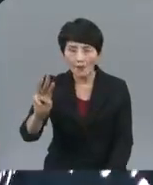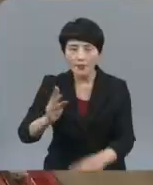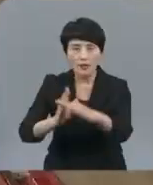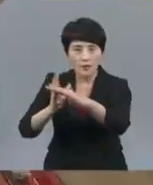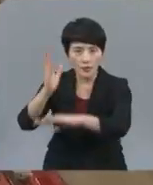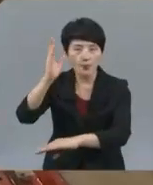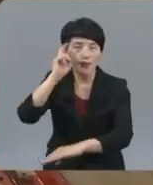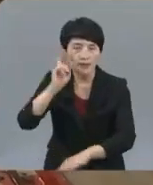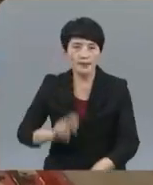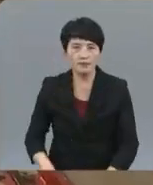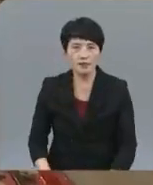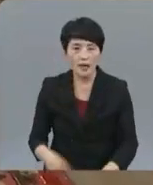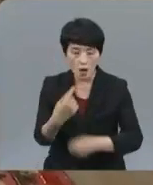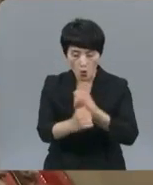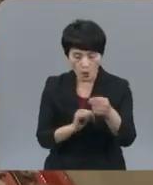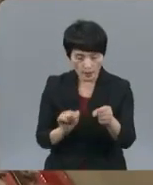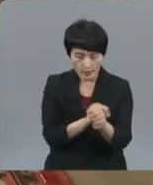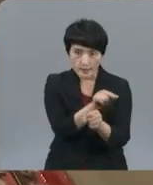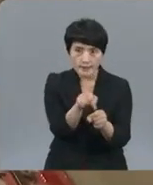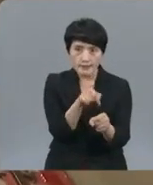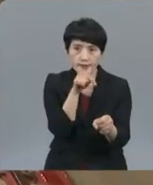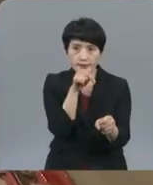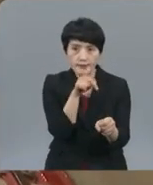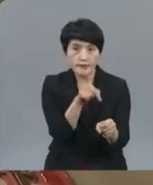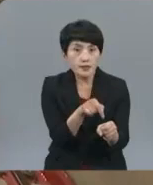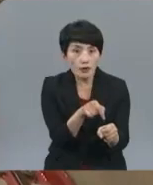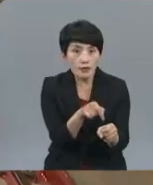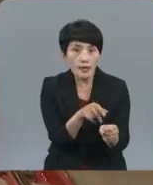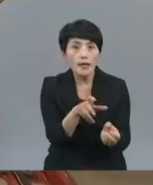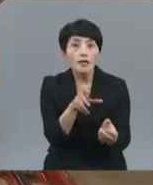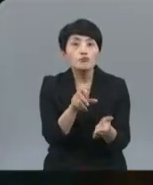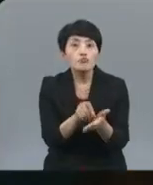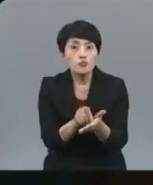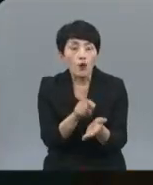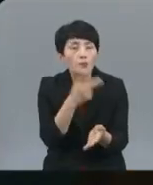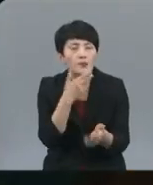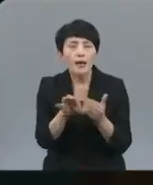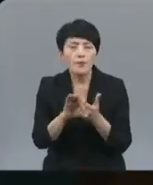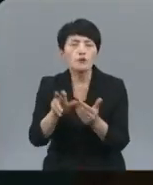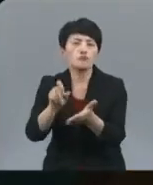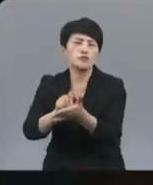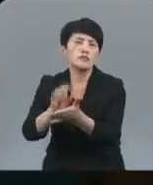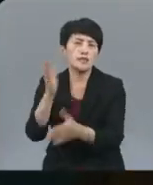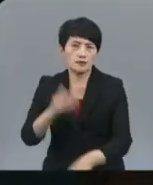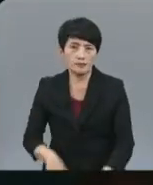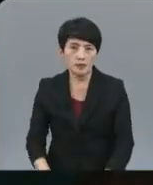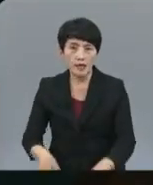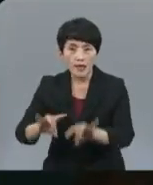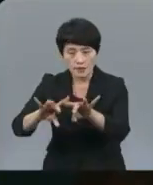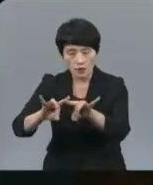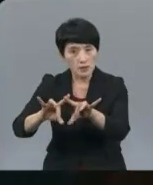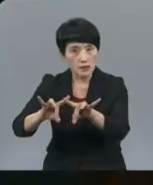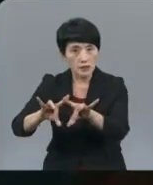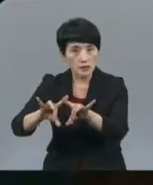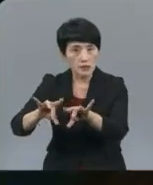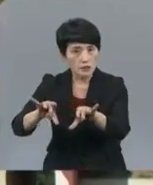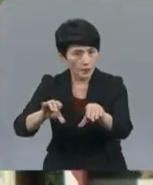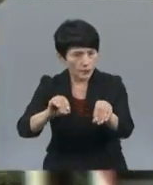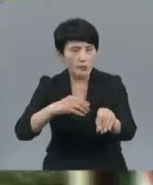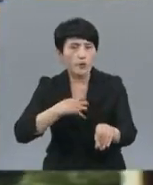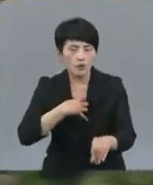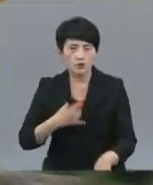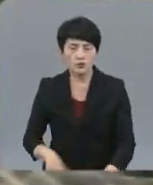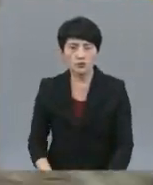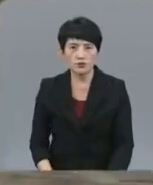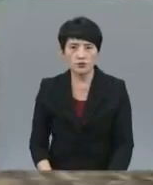đang xây dựng và hai nhà máy đã được phê duyệt lần này Hàn Quốc sẽ có tổng cộng 30 nhà máy điện hạt nhân hiện tại lượng phát điện nguyên tử của